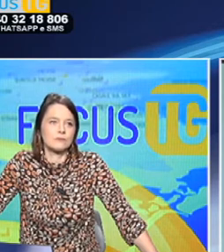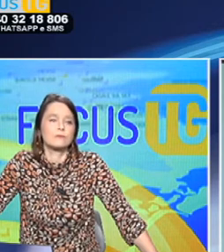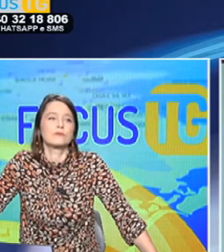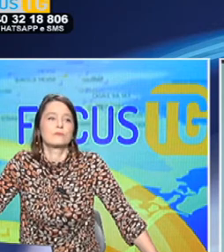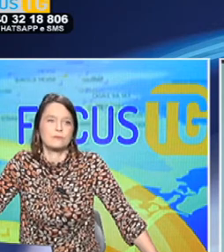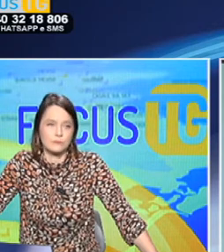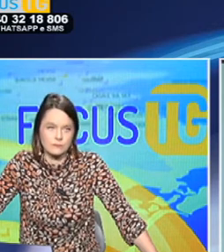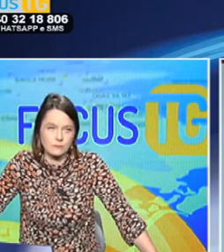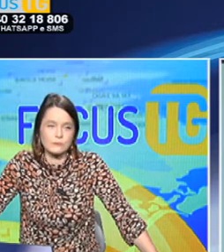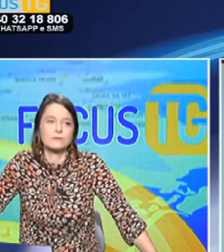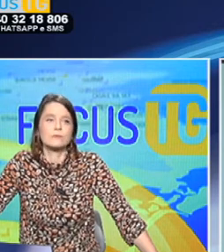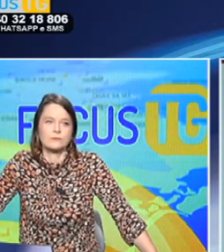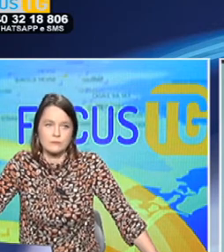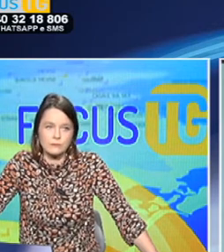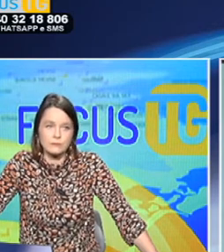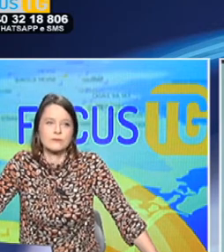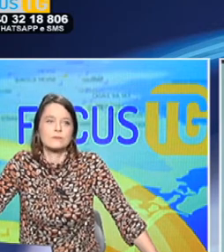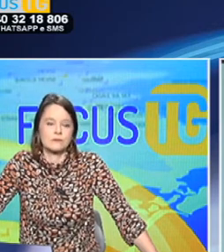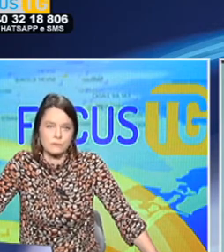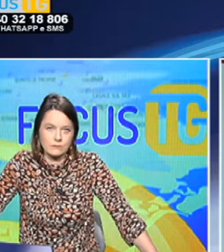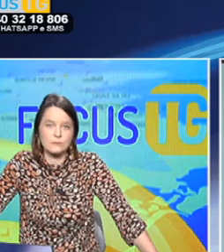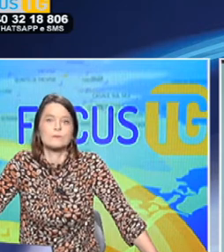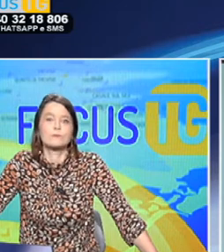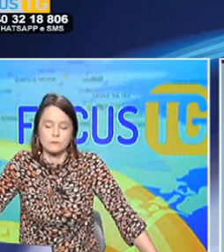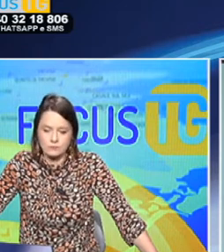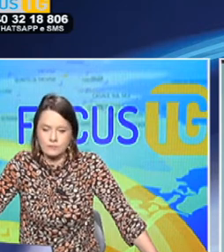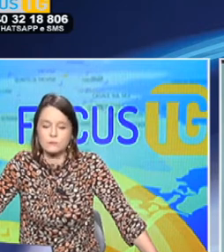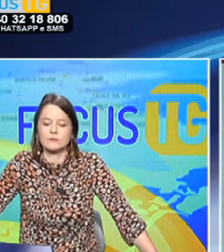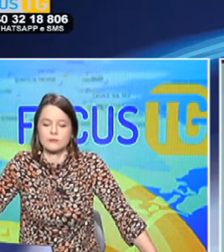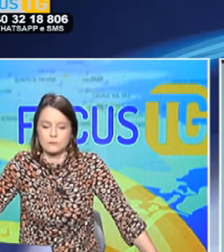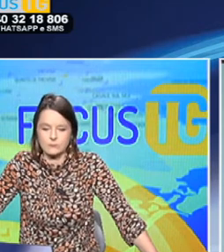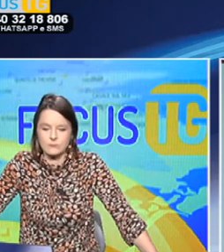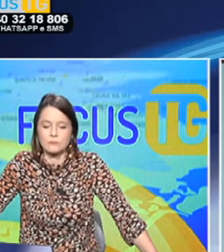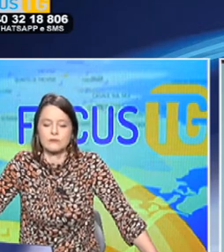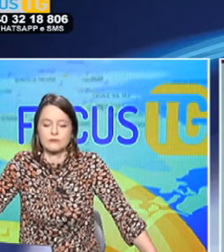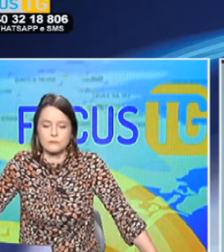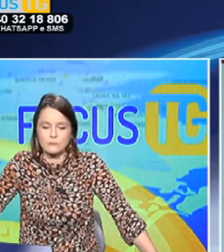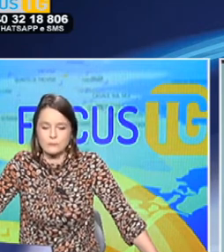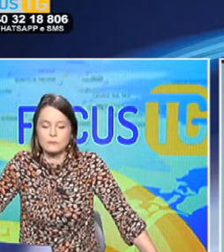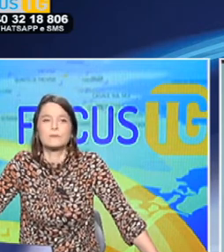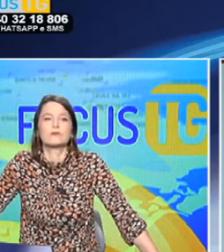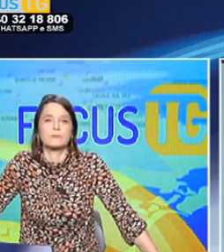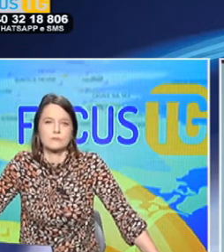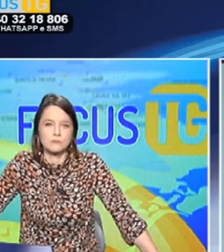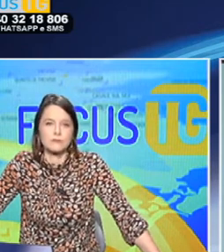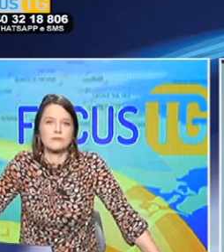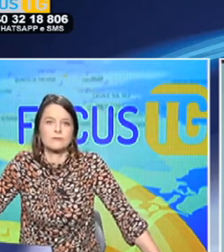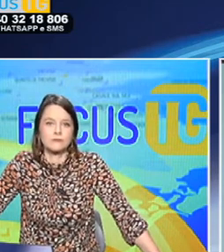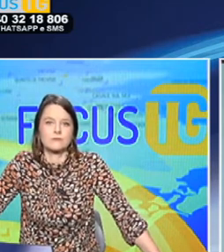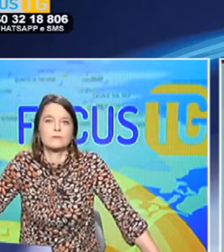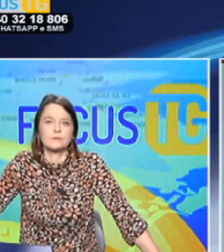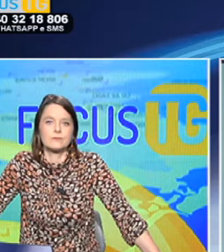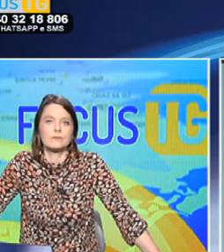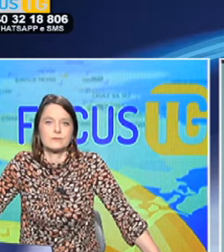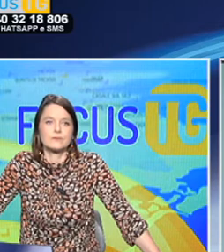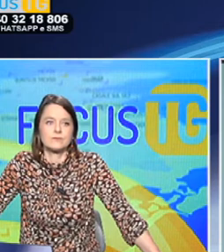aiuto economico, insomma, a parte quelle che fanno i comuni magari sui plateatici piuttosto che nel ridurre l'IMU, la Tari,